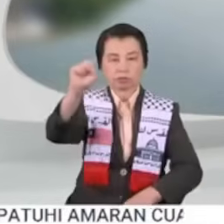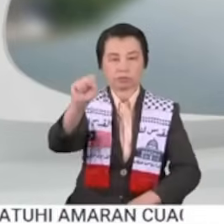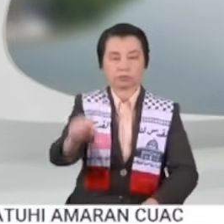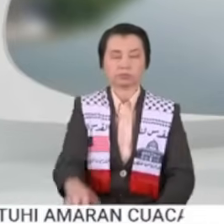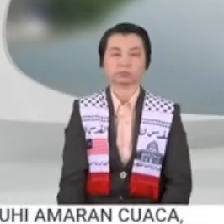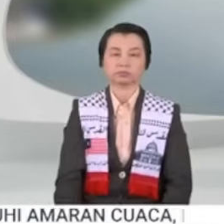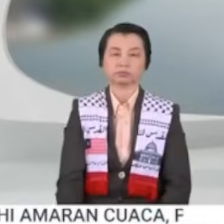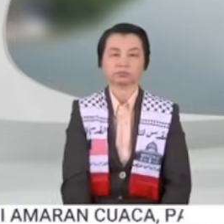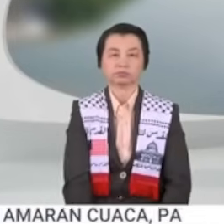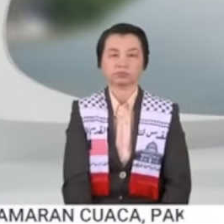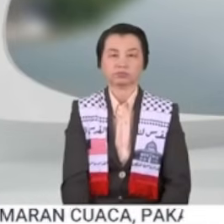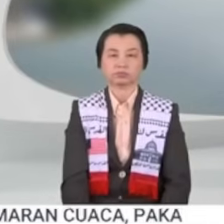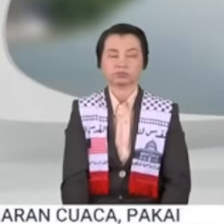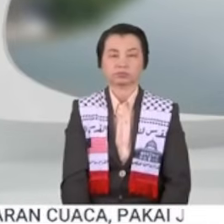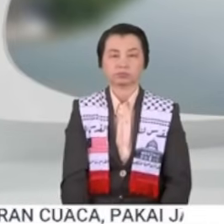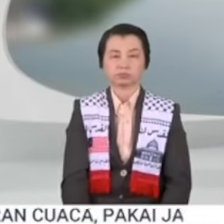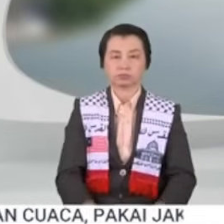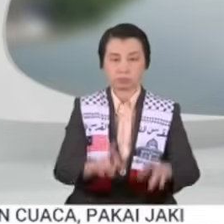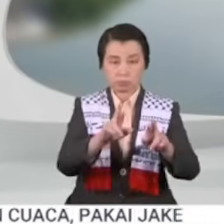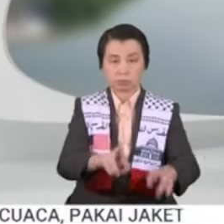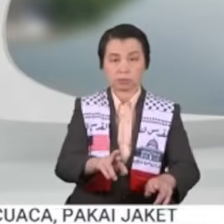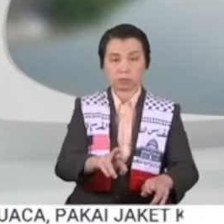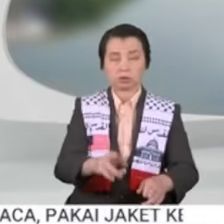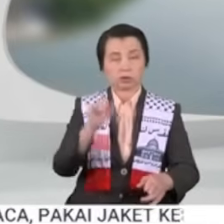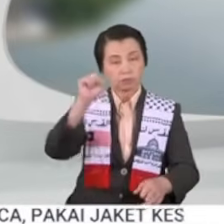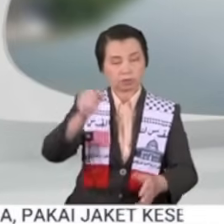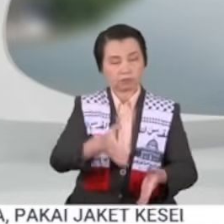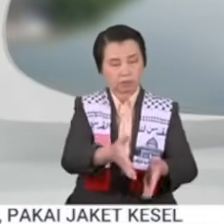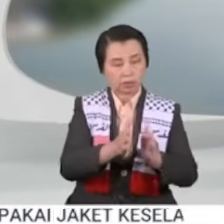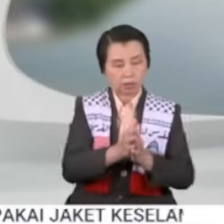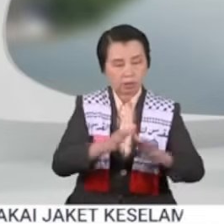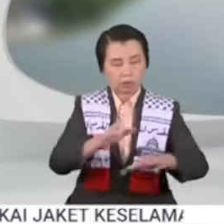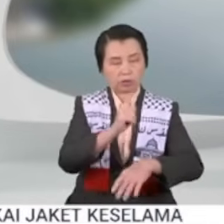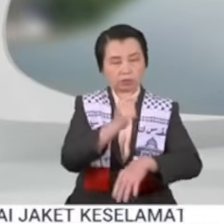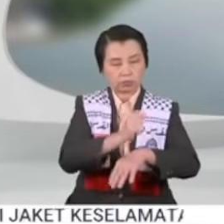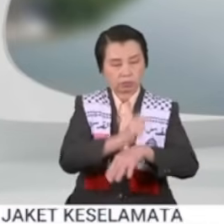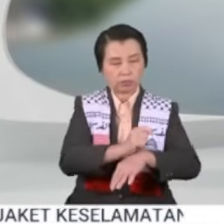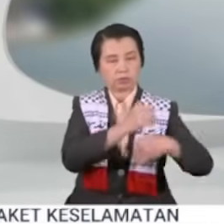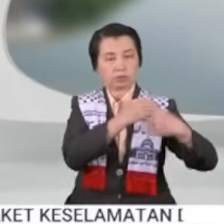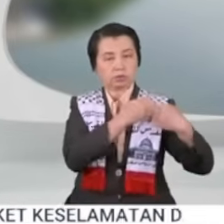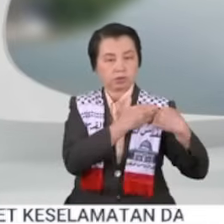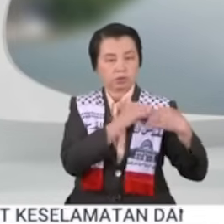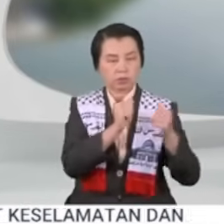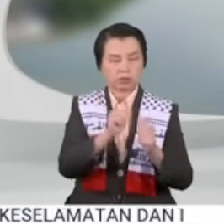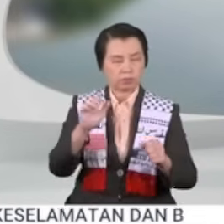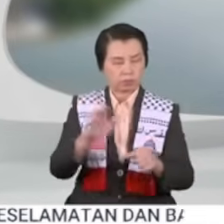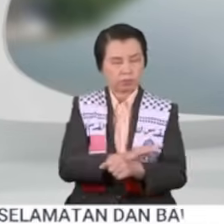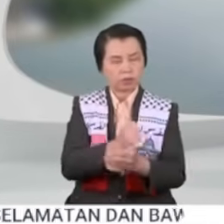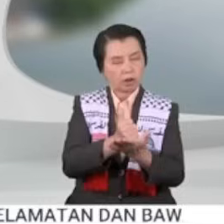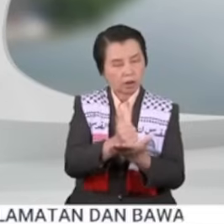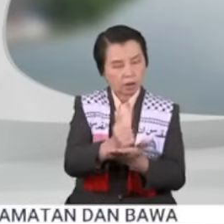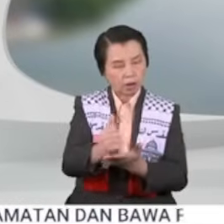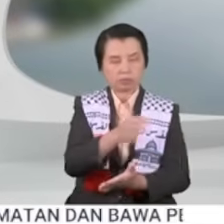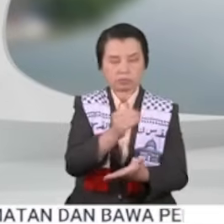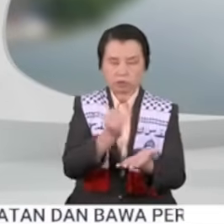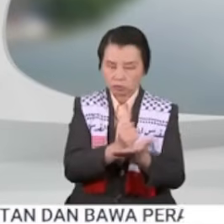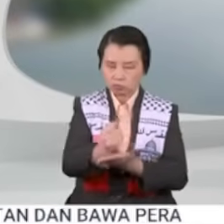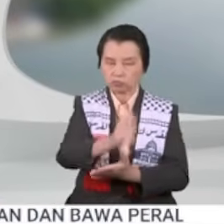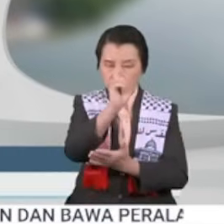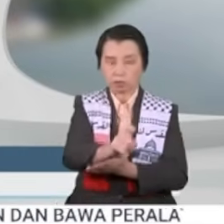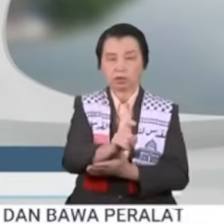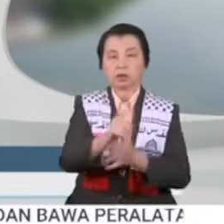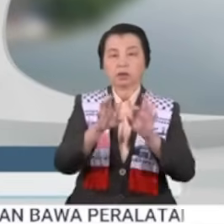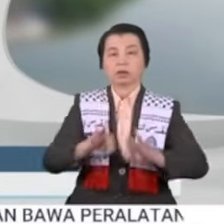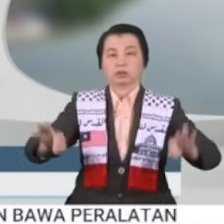ini warga pendidik di negeri ini diseru menjalankan tugas dan tanggungjawab dengan penuh amanah dan integriti